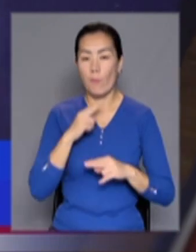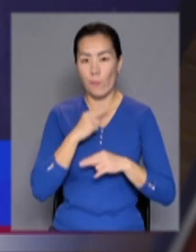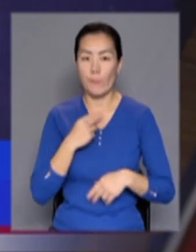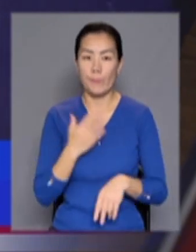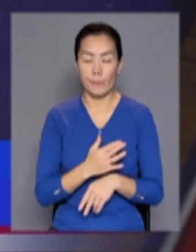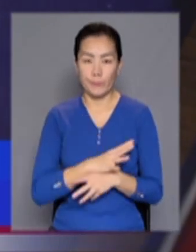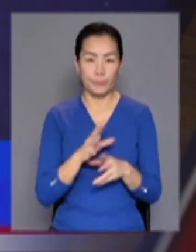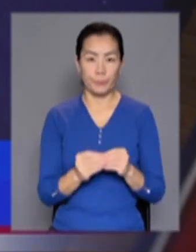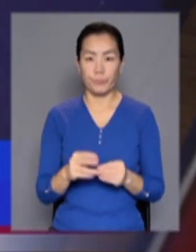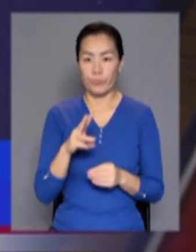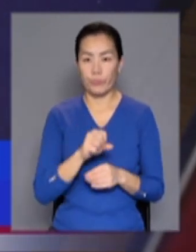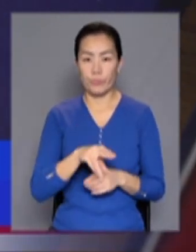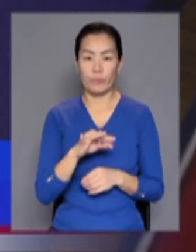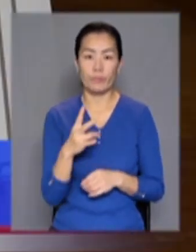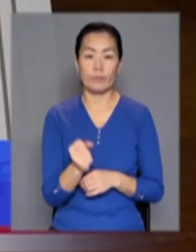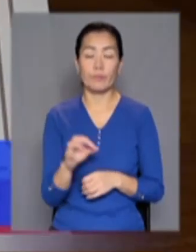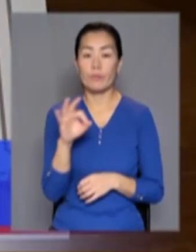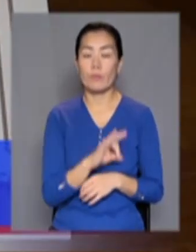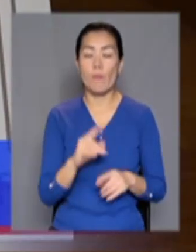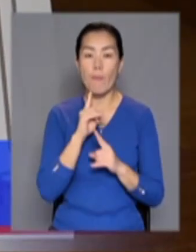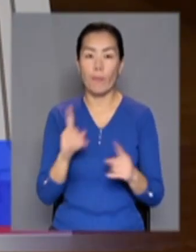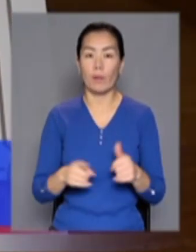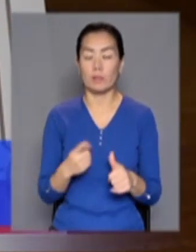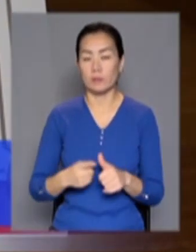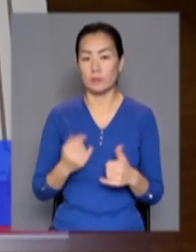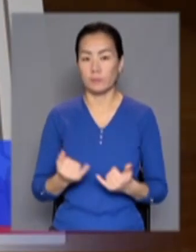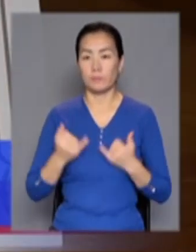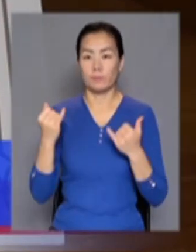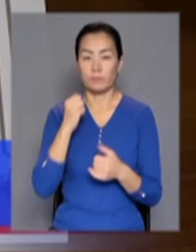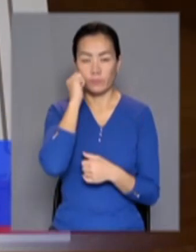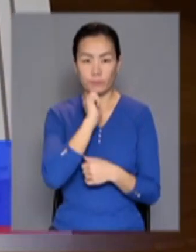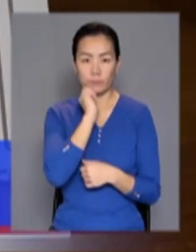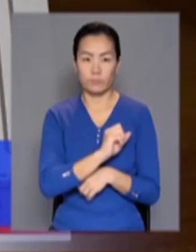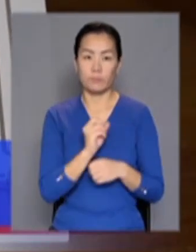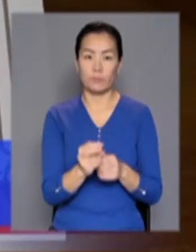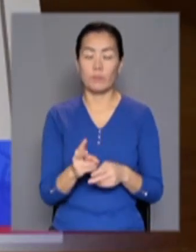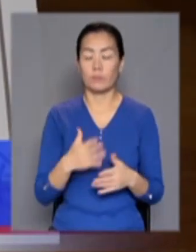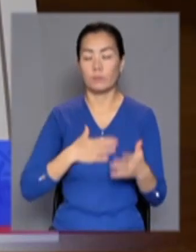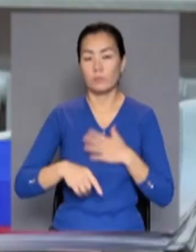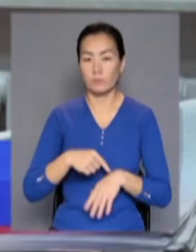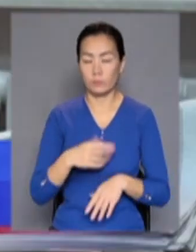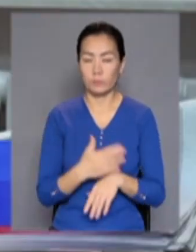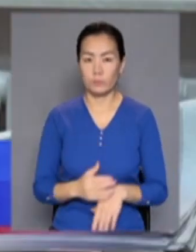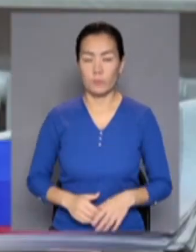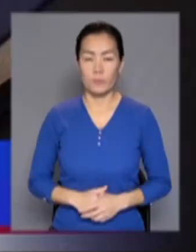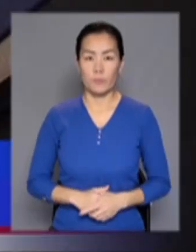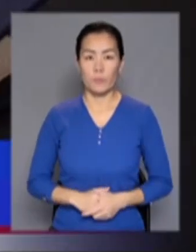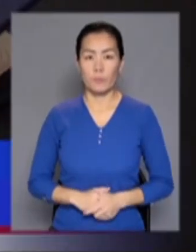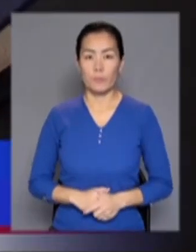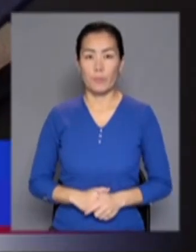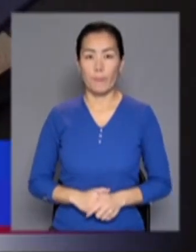бағаланды дейді. Қаламгер Мәдина Ғабдусәлімова туралы ерекше атап өтіп, құрметті ардагердің ардақталғанына қуанышты. Ол кісінің